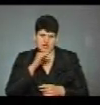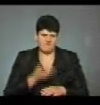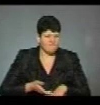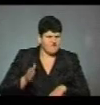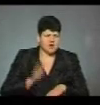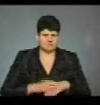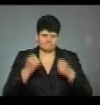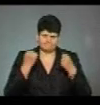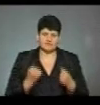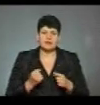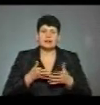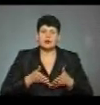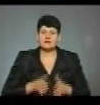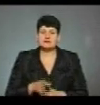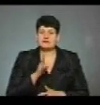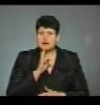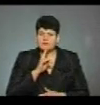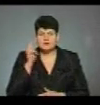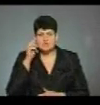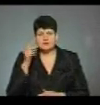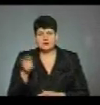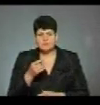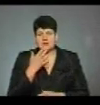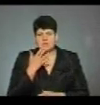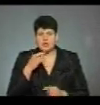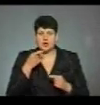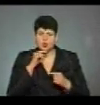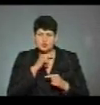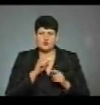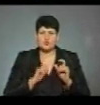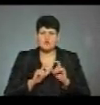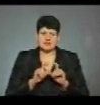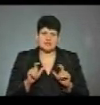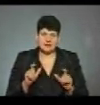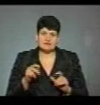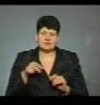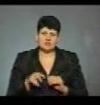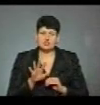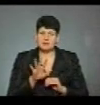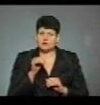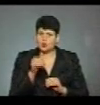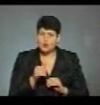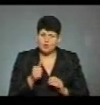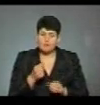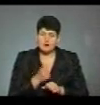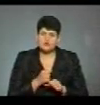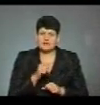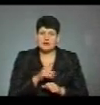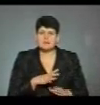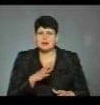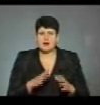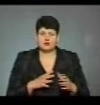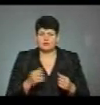вазі. Народився в Кременці, навчався в Тернопільському національному економічному університеті. З 2005 року працював там тренером